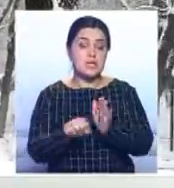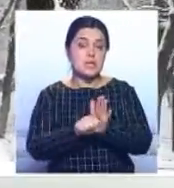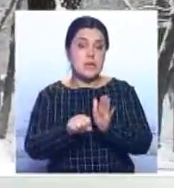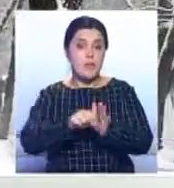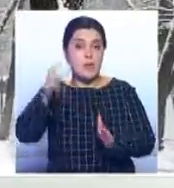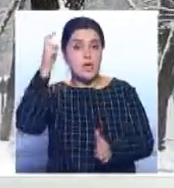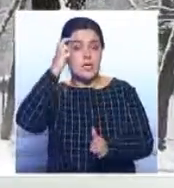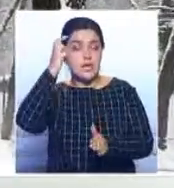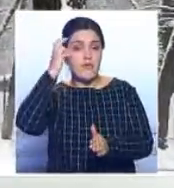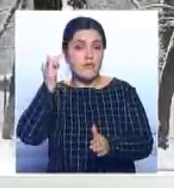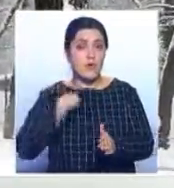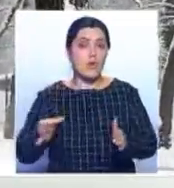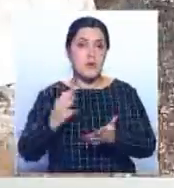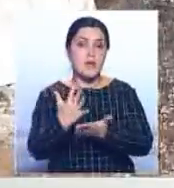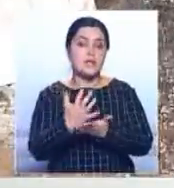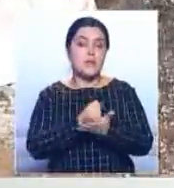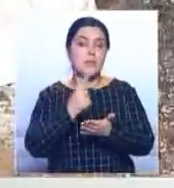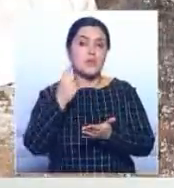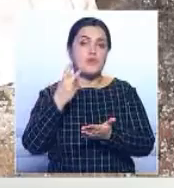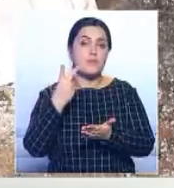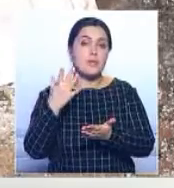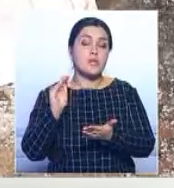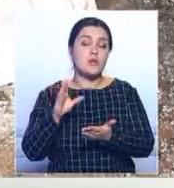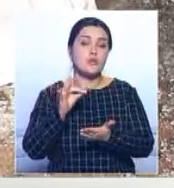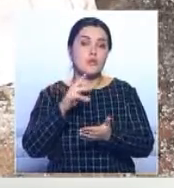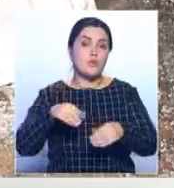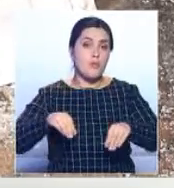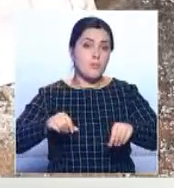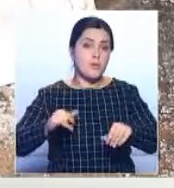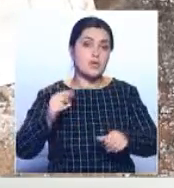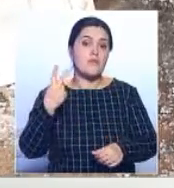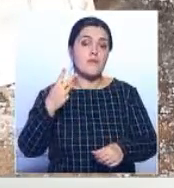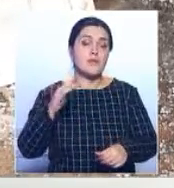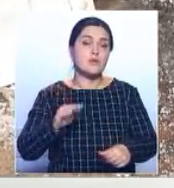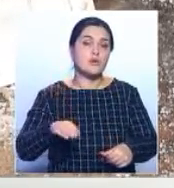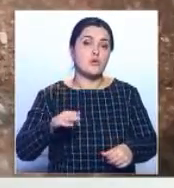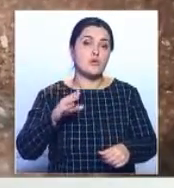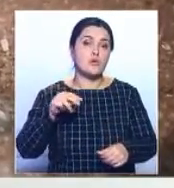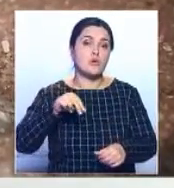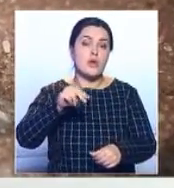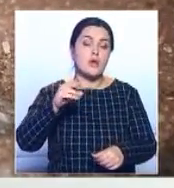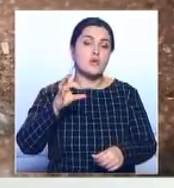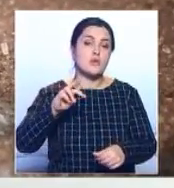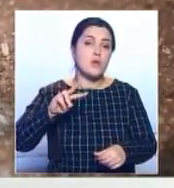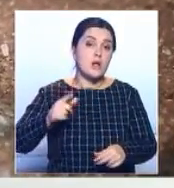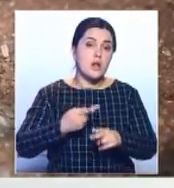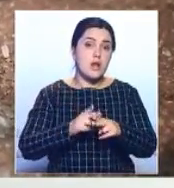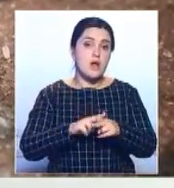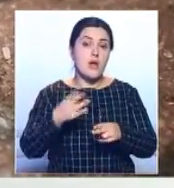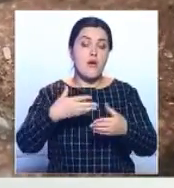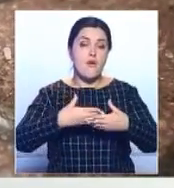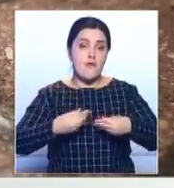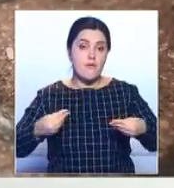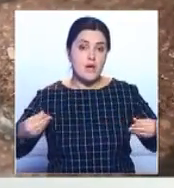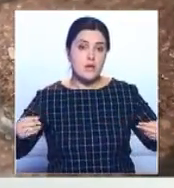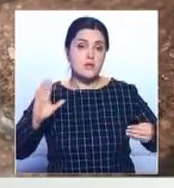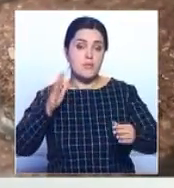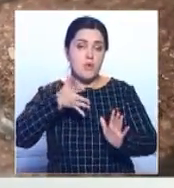области запасли 125 тысяч тонн песка и больше 20 тысяч тонн соли. Весной большая часть этой смеси попадет в